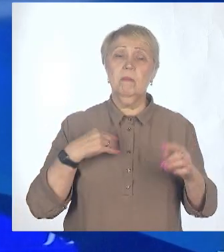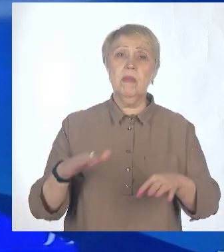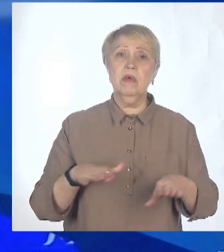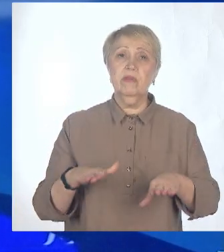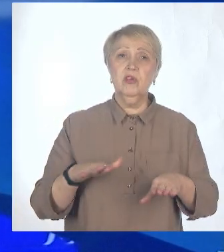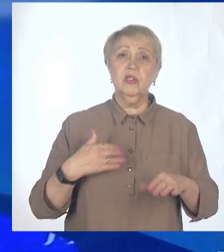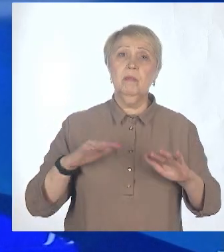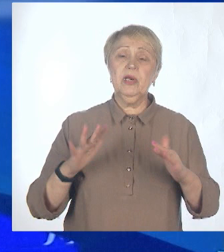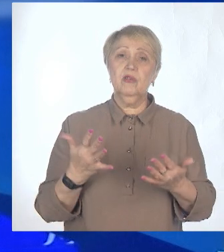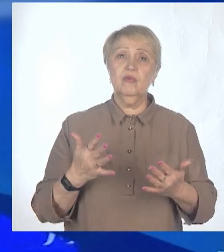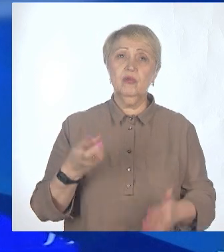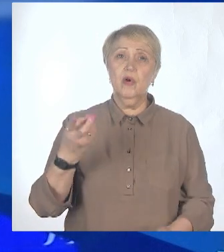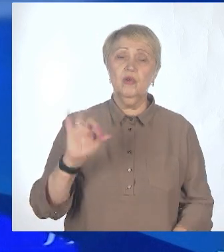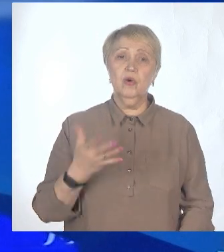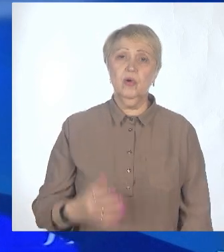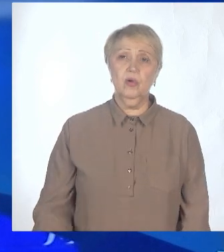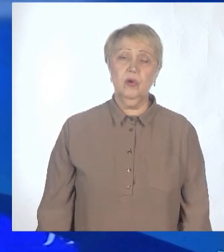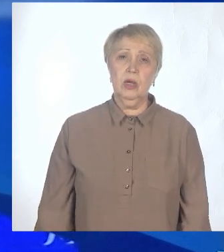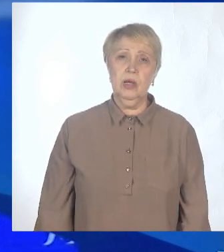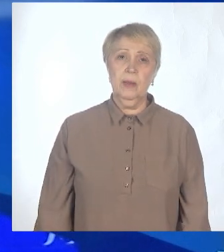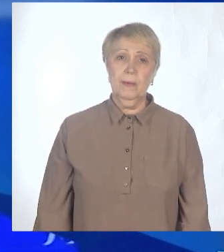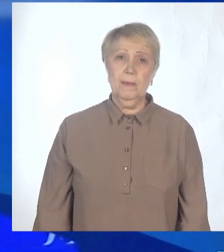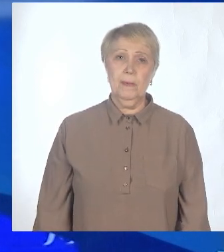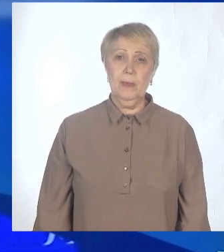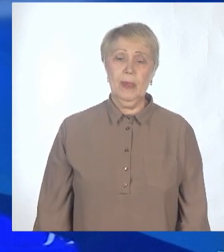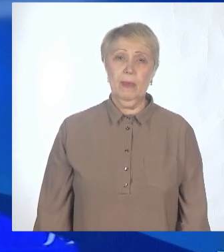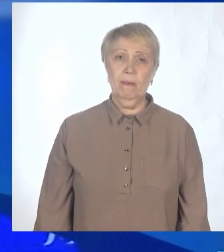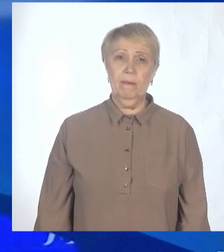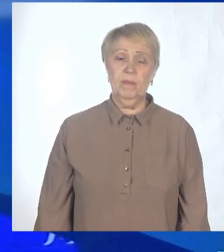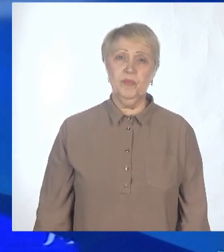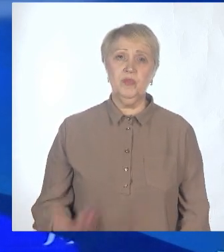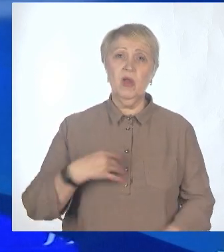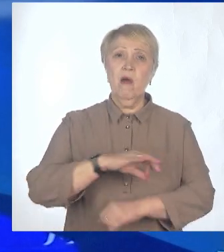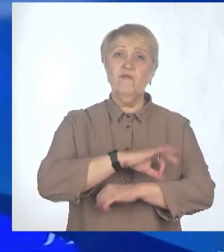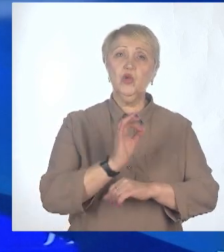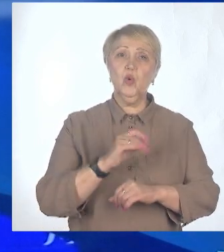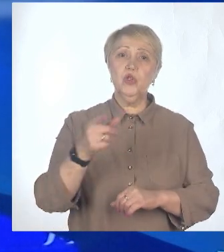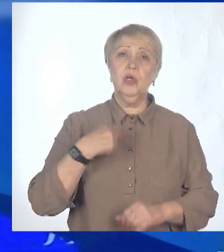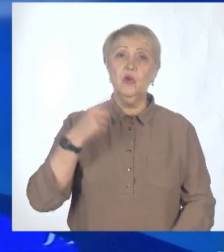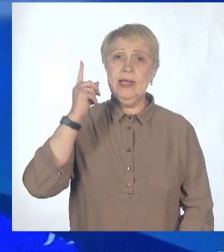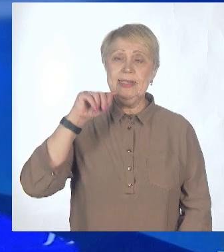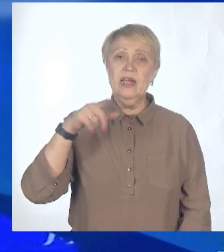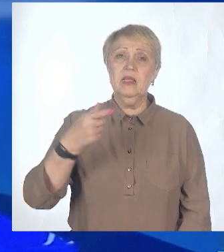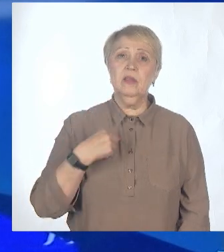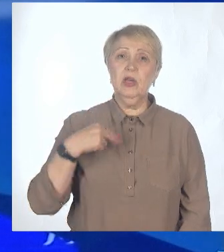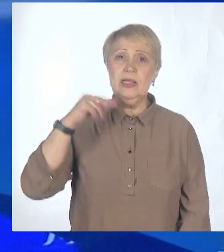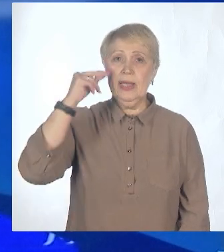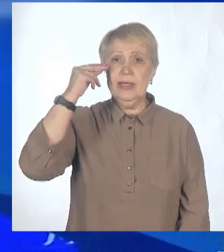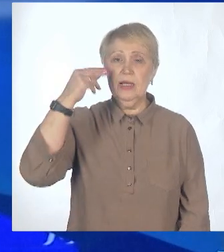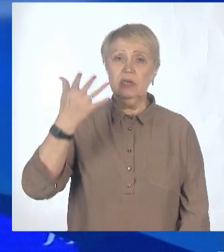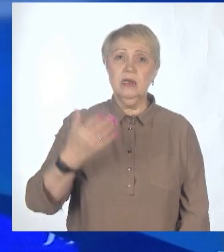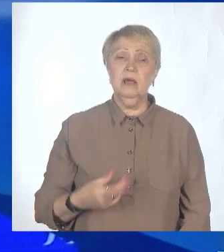нем произойдут. Но, кстати, а вот это вот все-таки про восточность, знание китайского, оно к